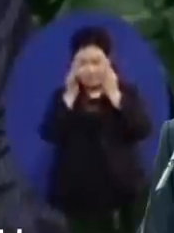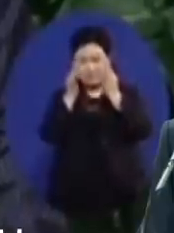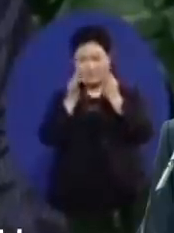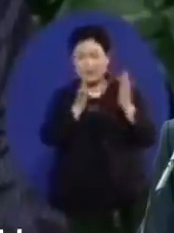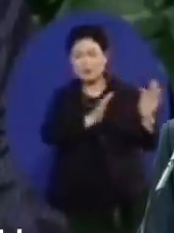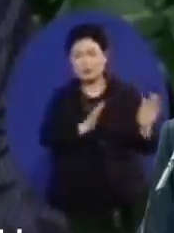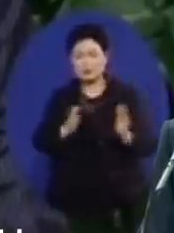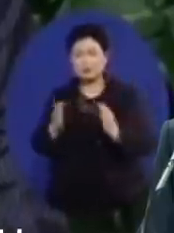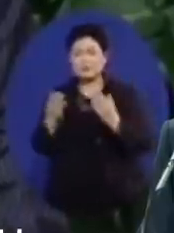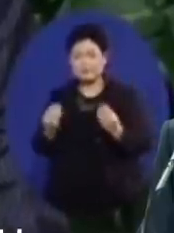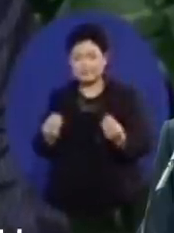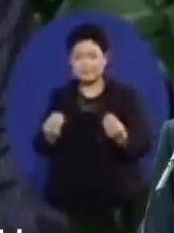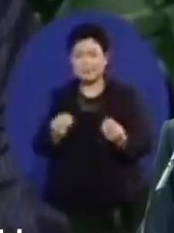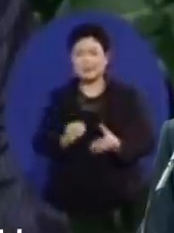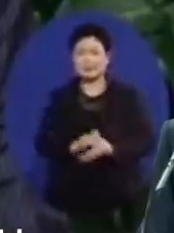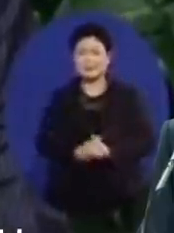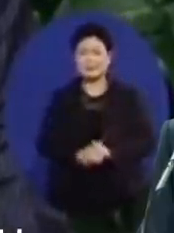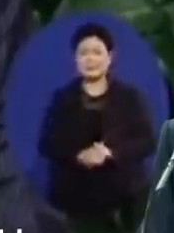준비하십니다.